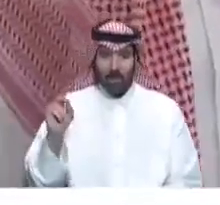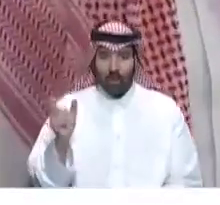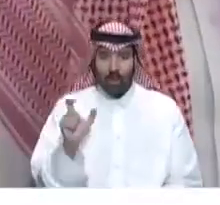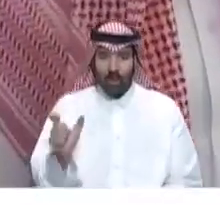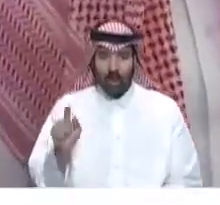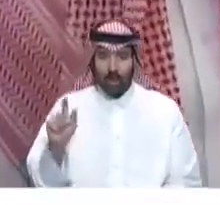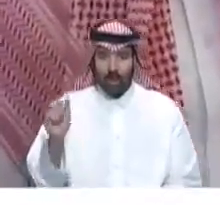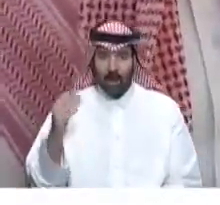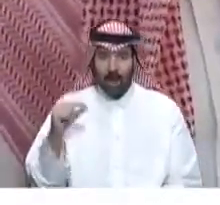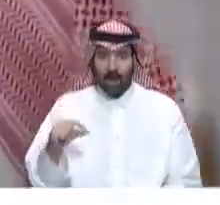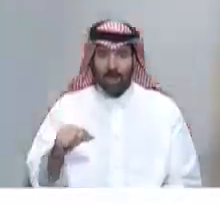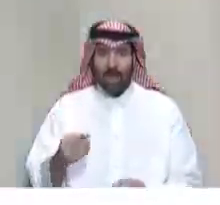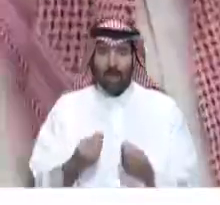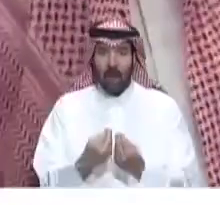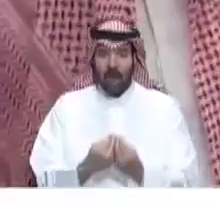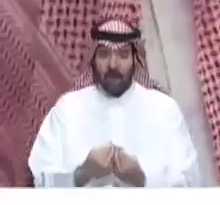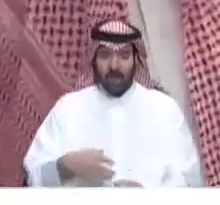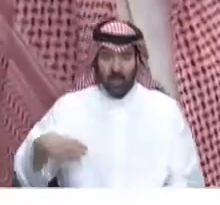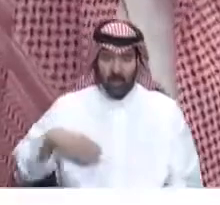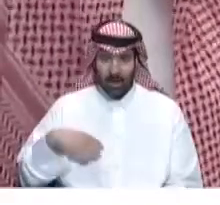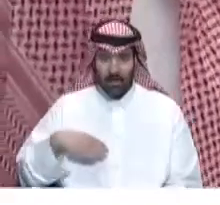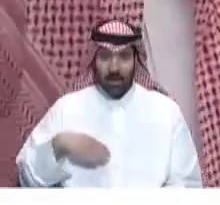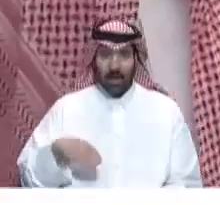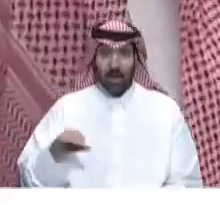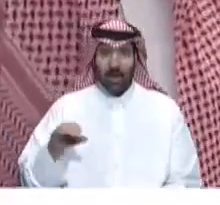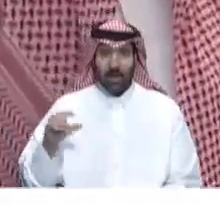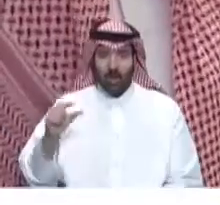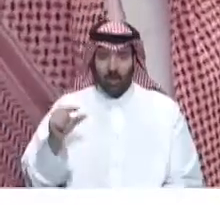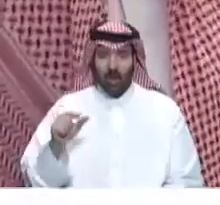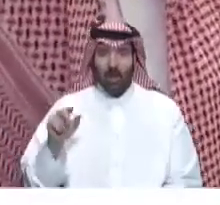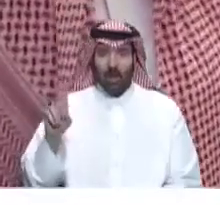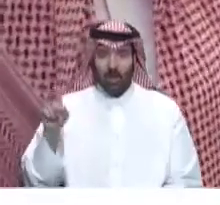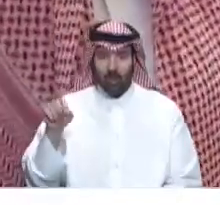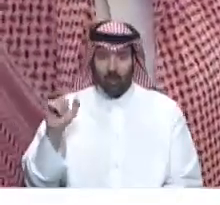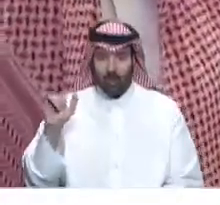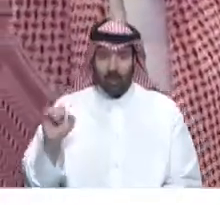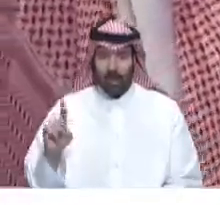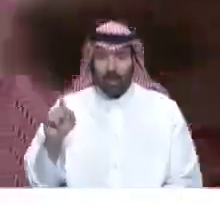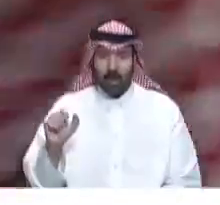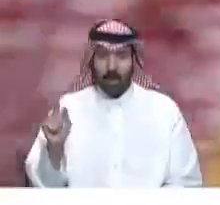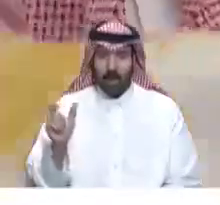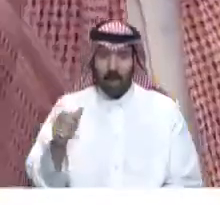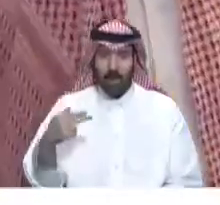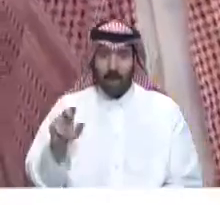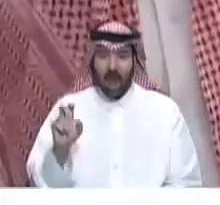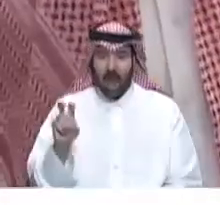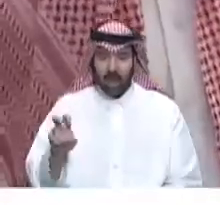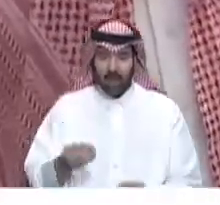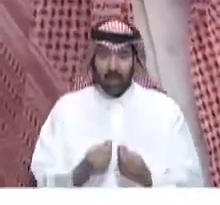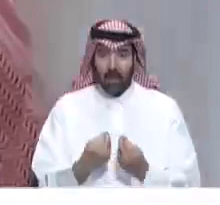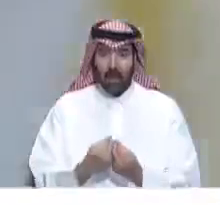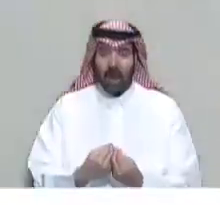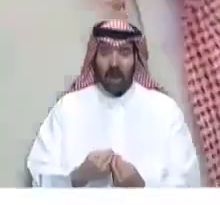بن خالد بن فيصل بن عبد العزيز، وصاحب السمو الأمير التركي بن عبد الله بن عبد العزيز بن مساعد، وصاحب